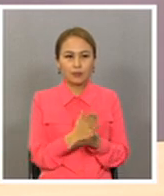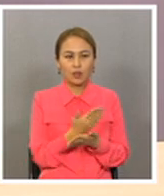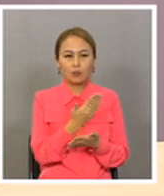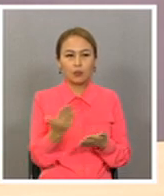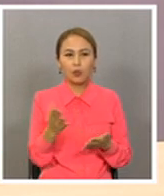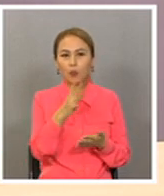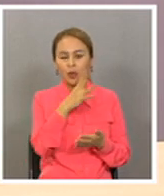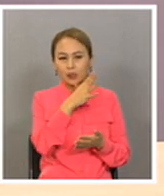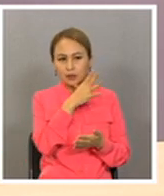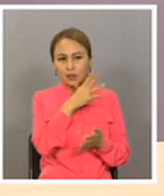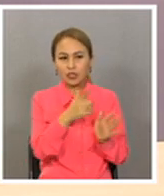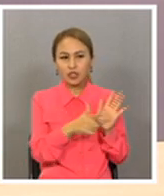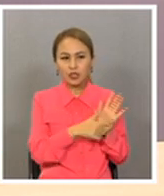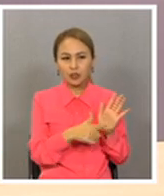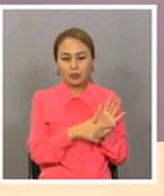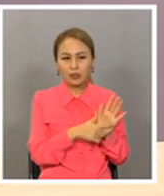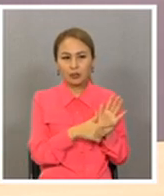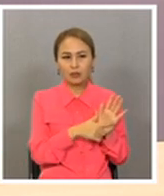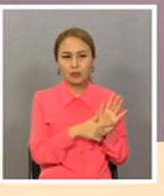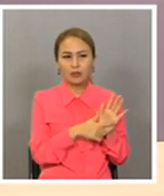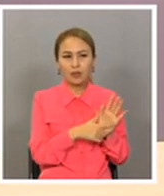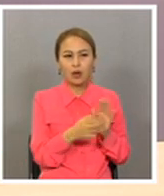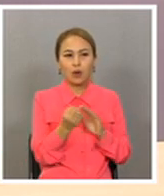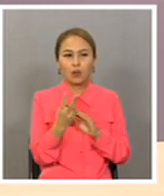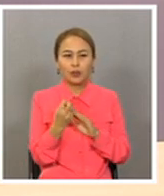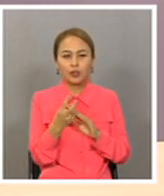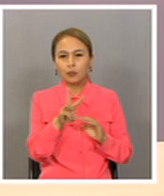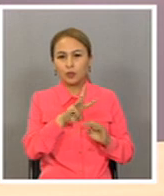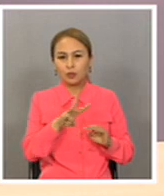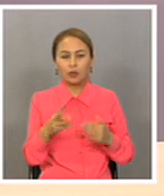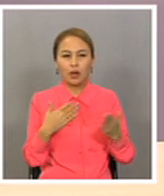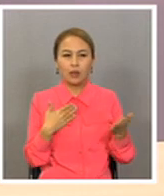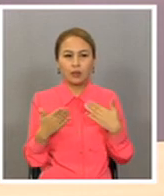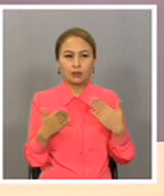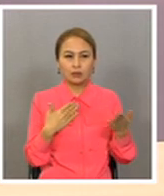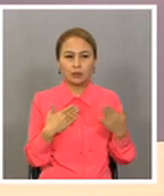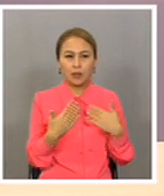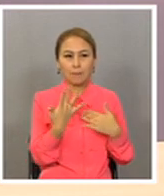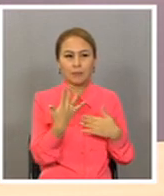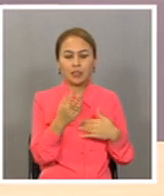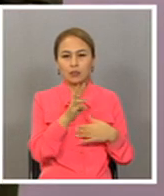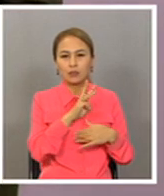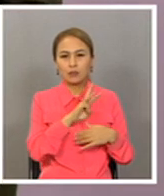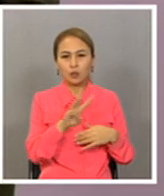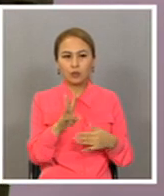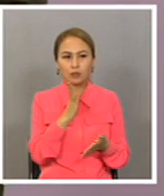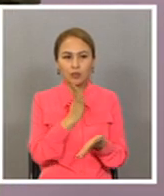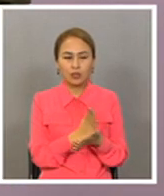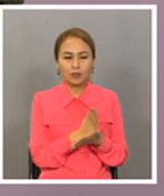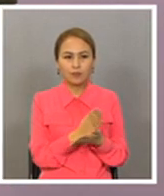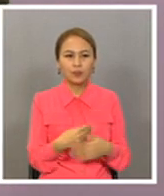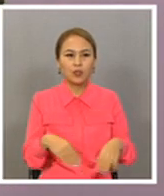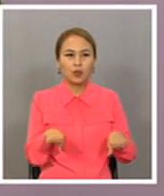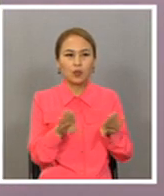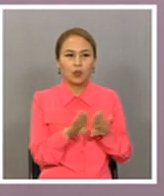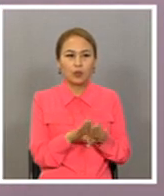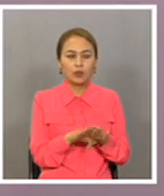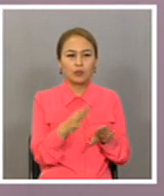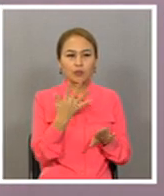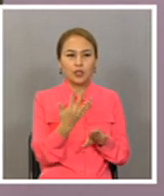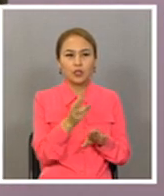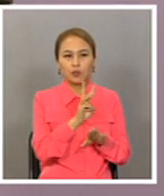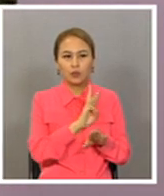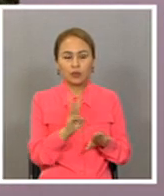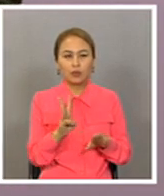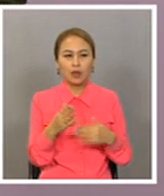уақытта 7 мен 12 минут аралығында 5 минут аралық бар. Ендеше осы 5 минут